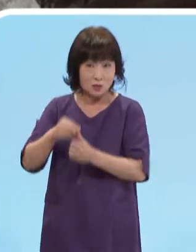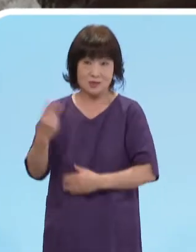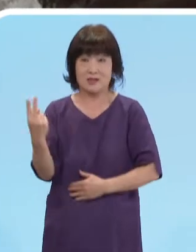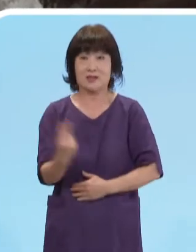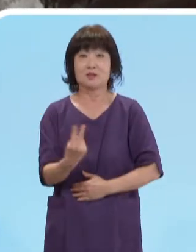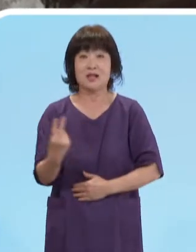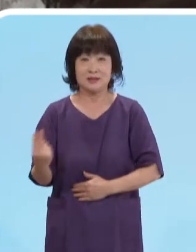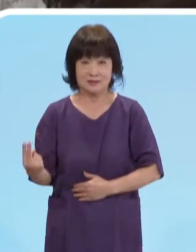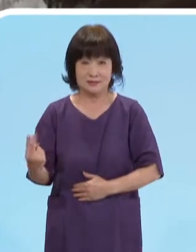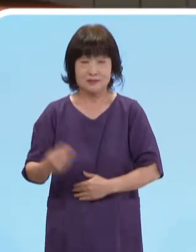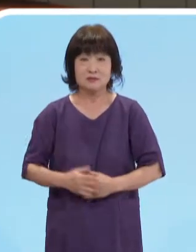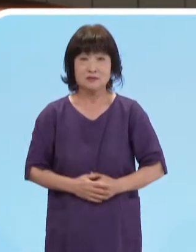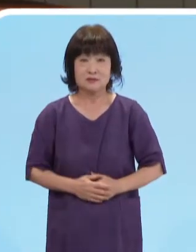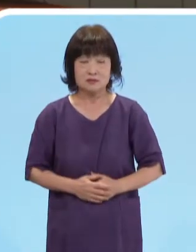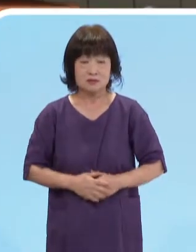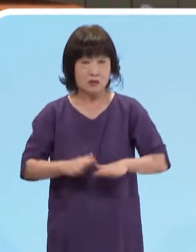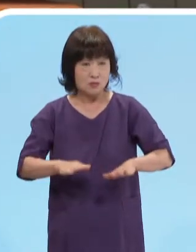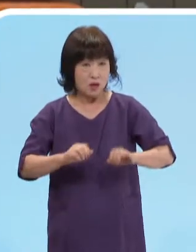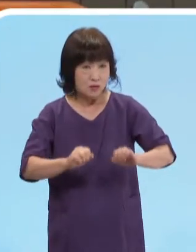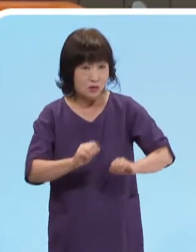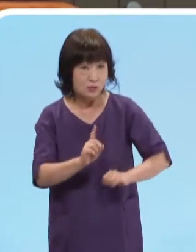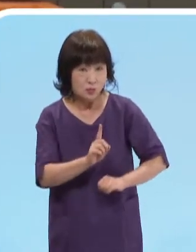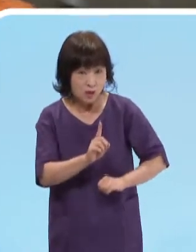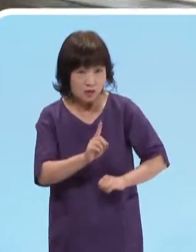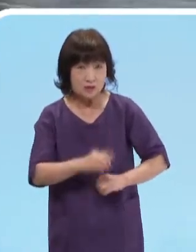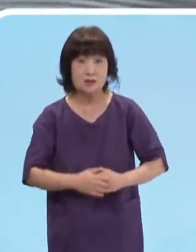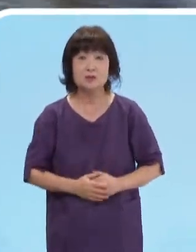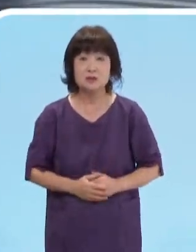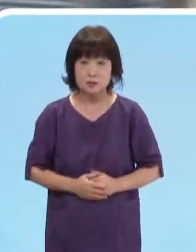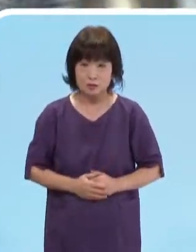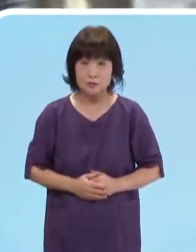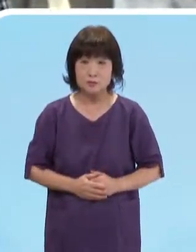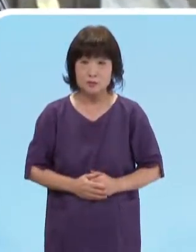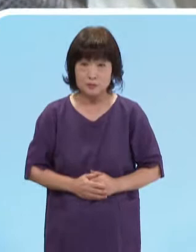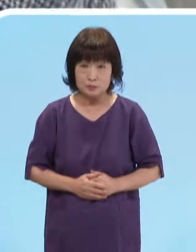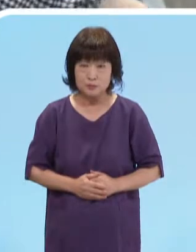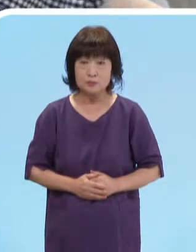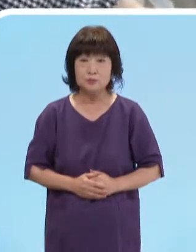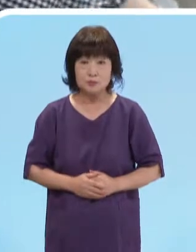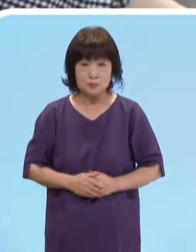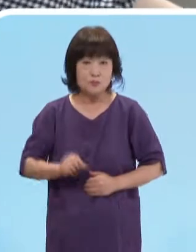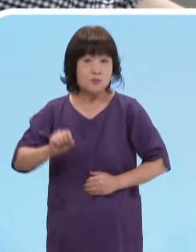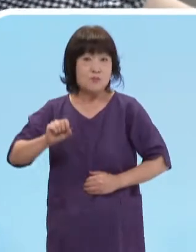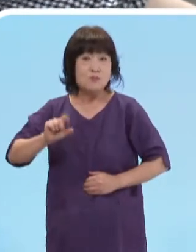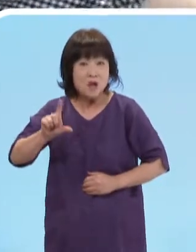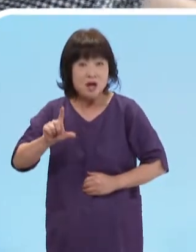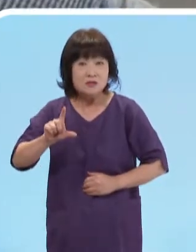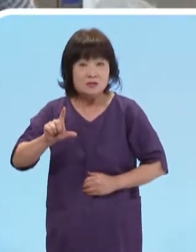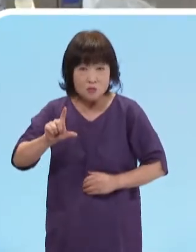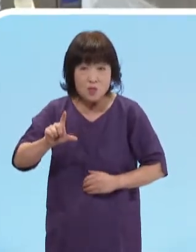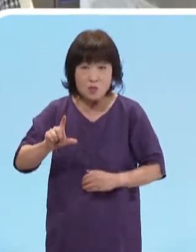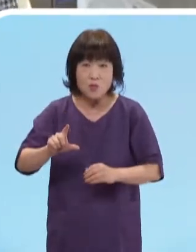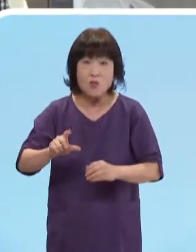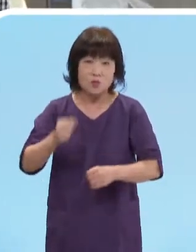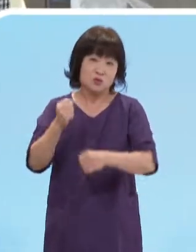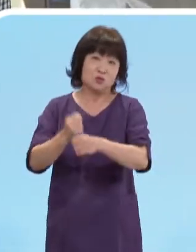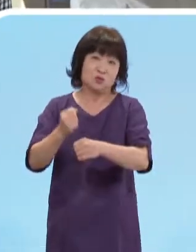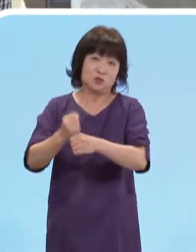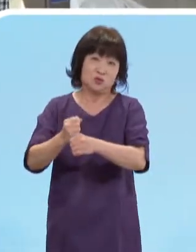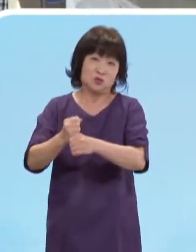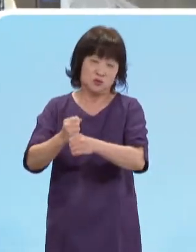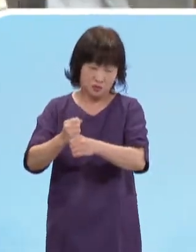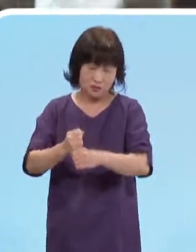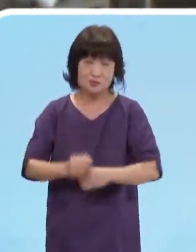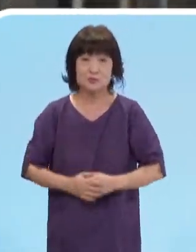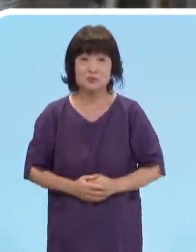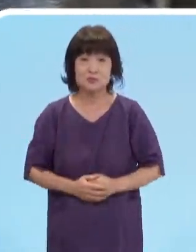ワー。 今何してはるんですか？ キングブレッドの今から成形をちょうどするところです